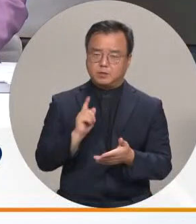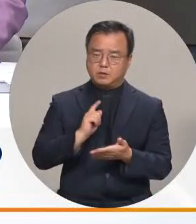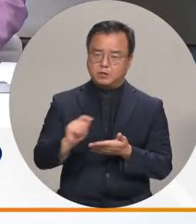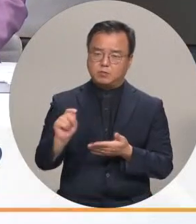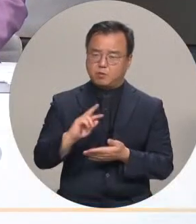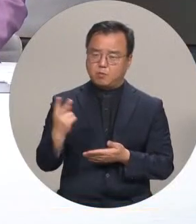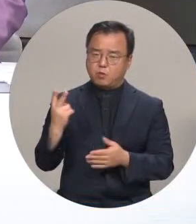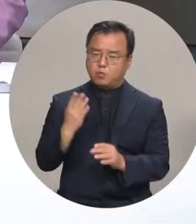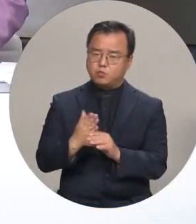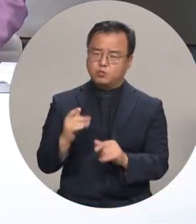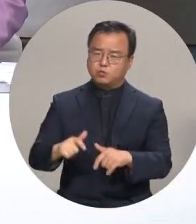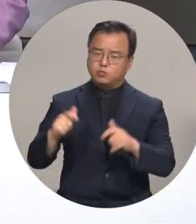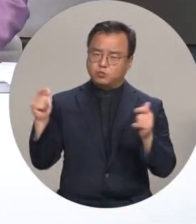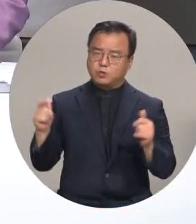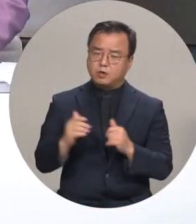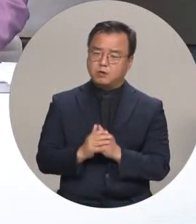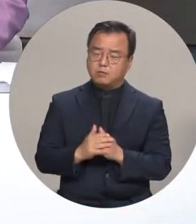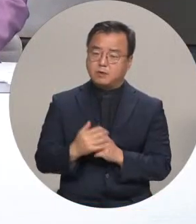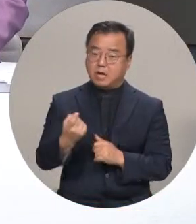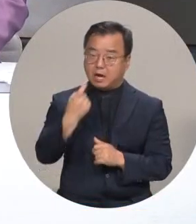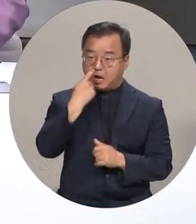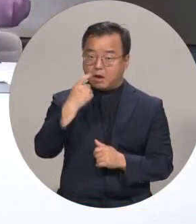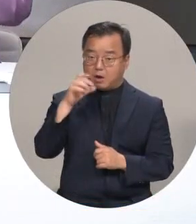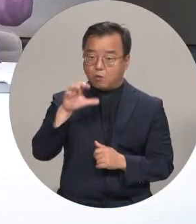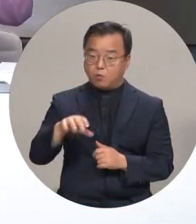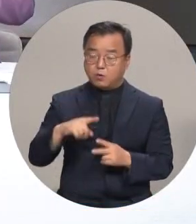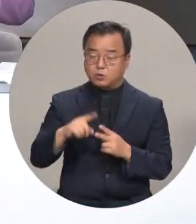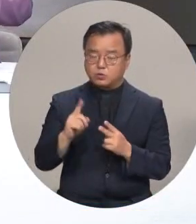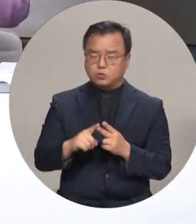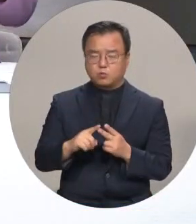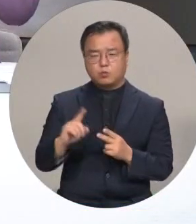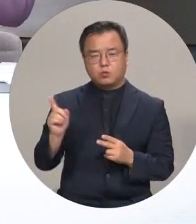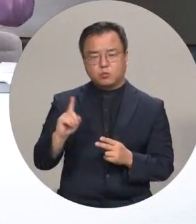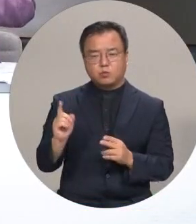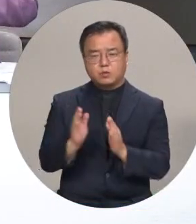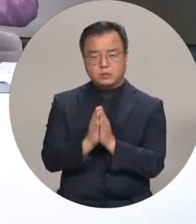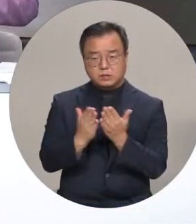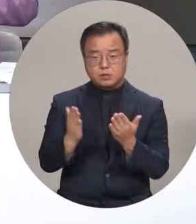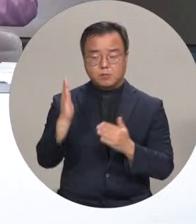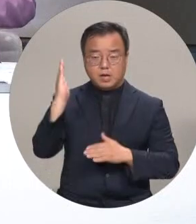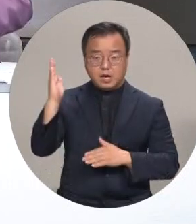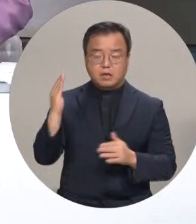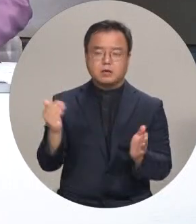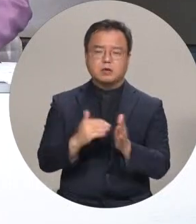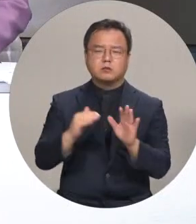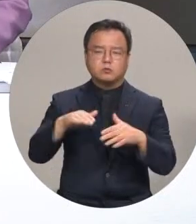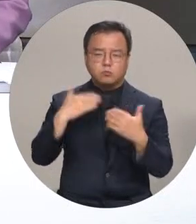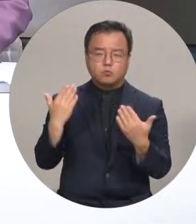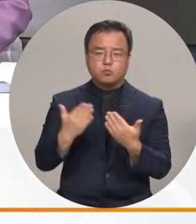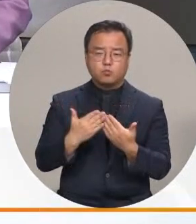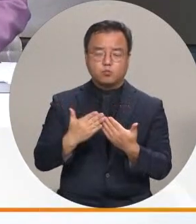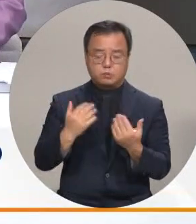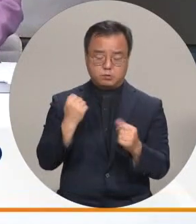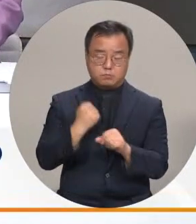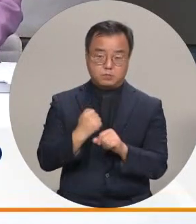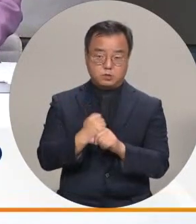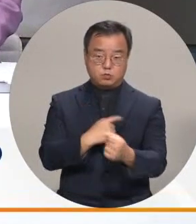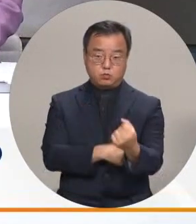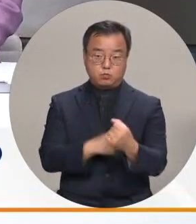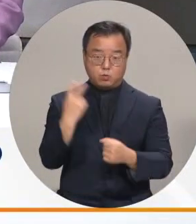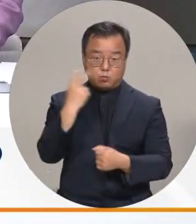있는데이 사실 학원이 됐든 교재가 됐든 강의가 됐든이 모두 저작권법에 보호를 받는 저장 문이지